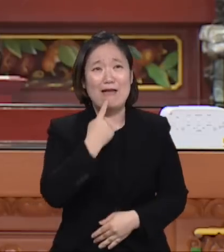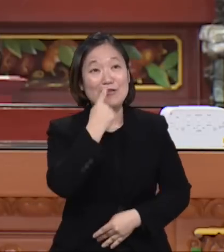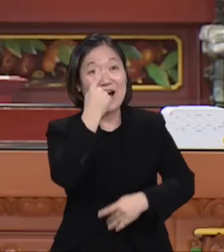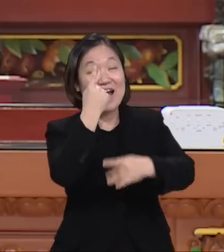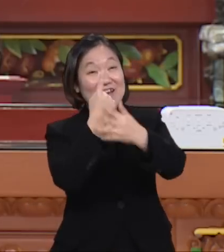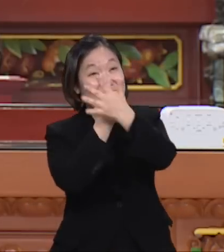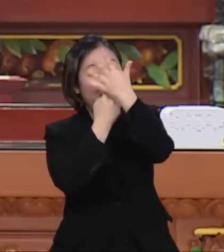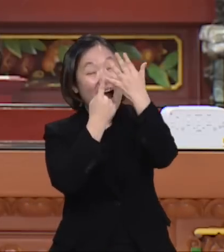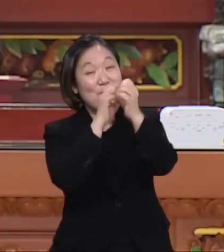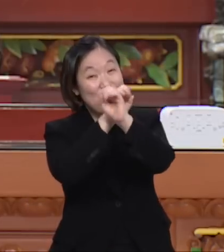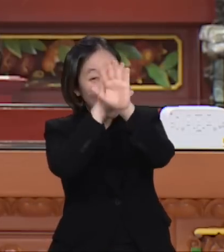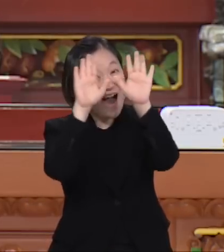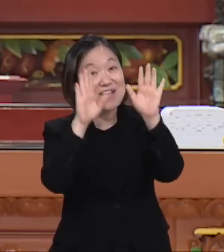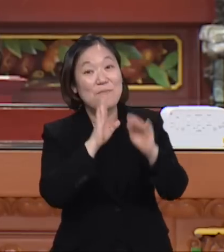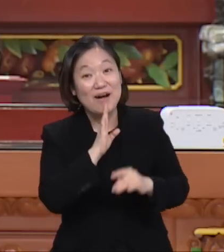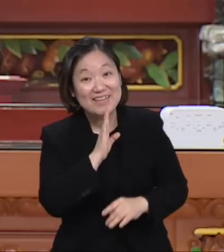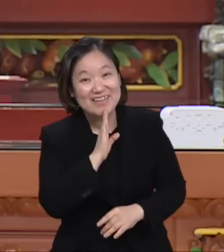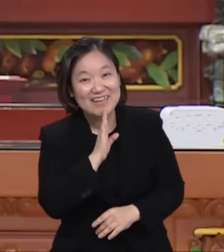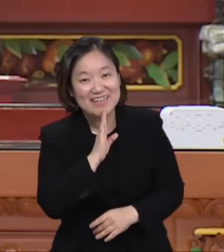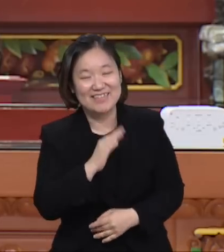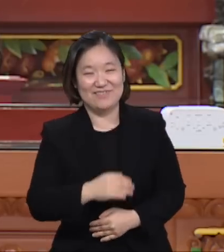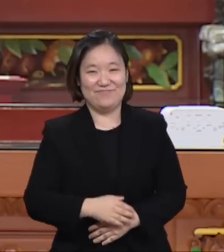있겠죠 그렇죠